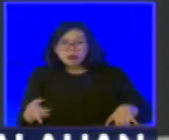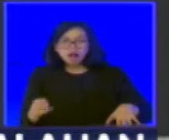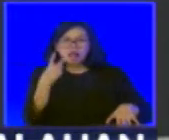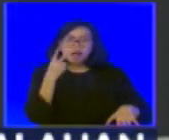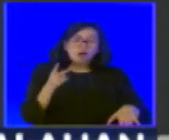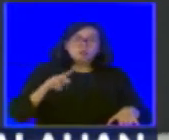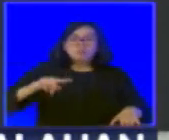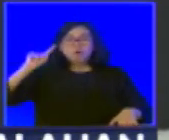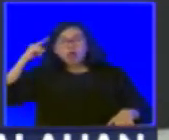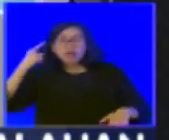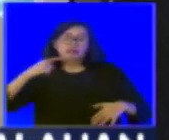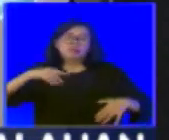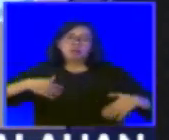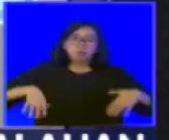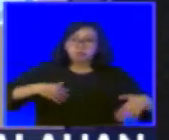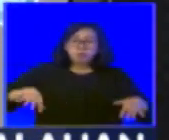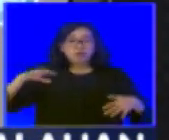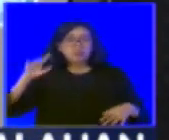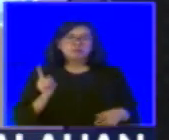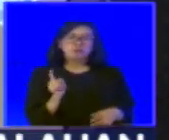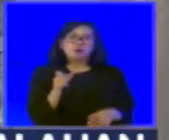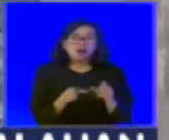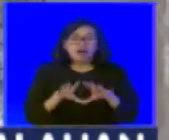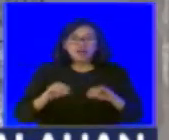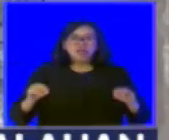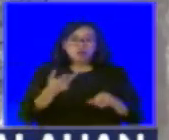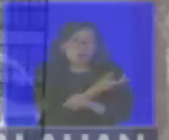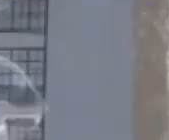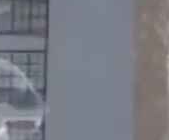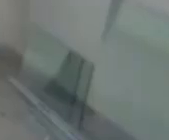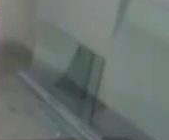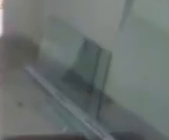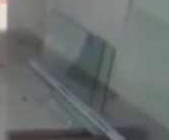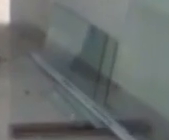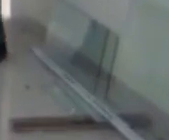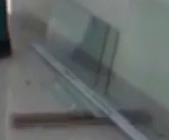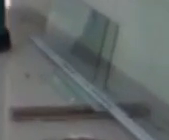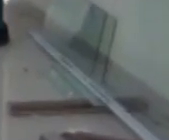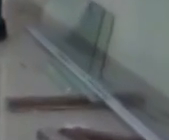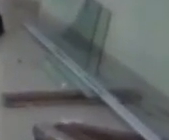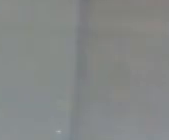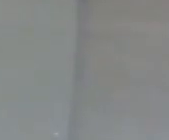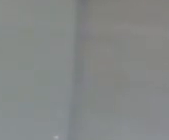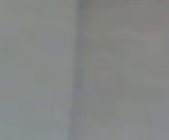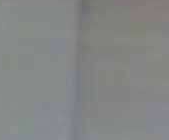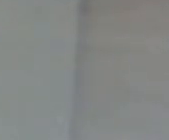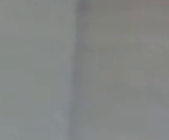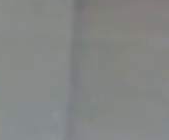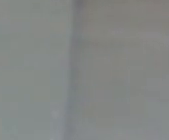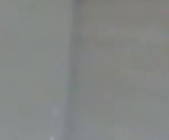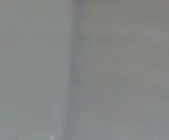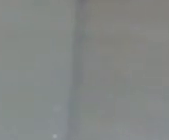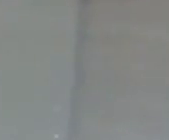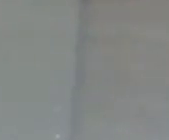mulai kewalahan. Mulai dari kekurangan tenaga medis hingga ketersediaan APD alat pelindung diri. Saat ini